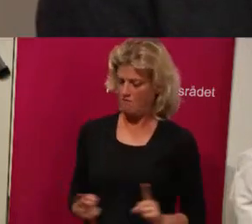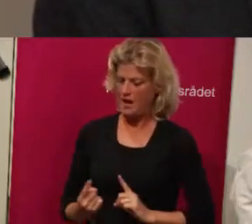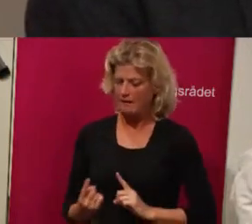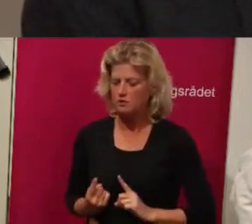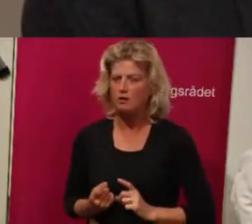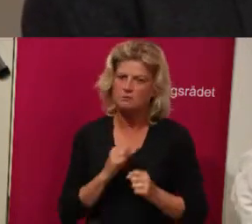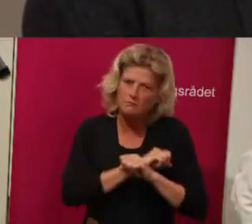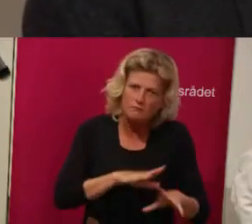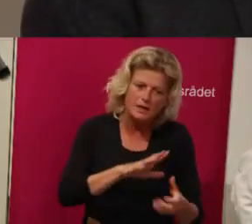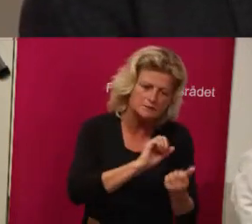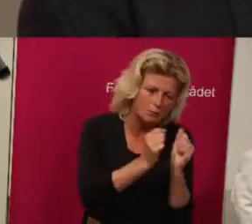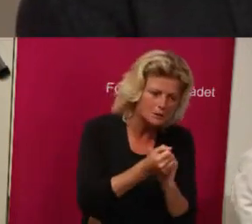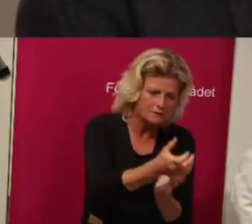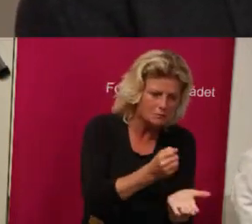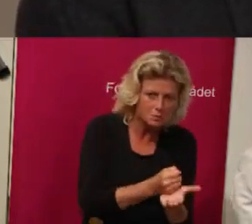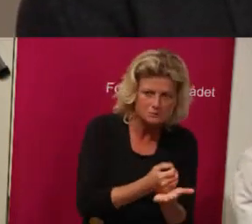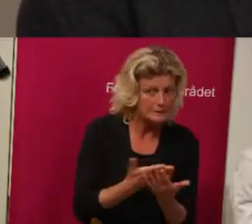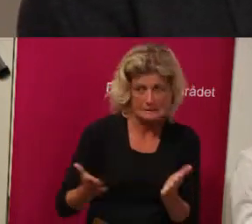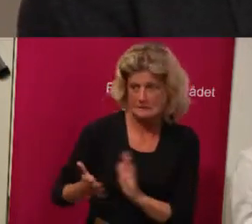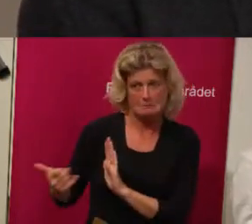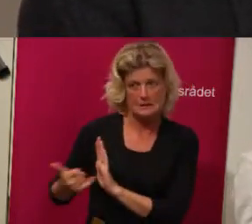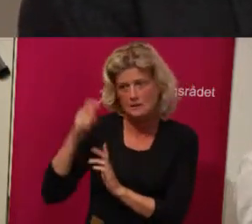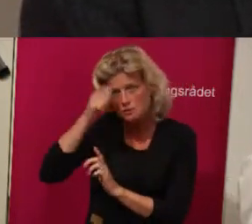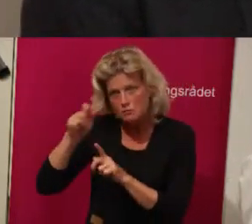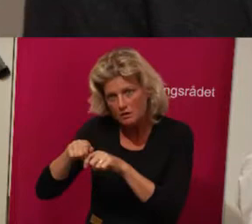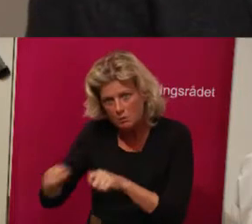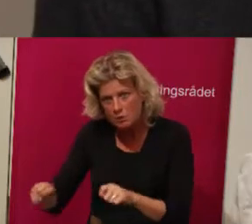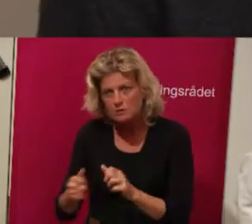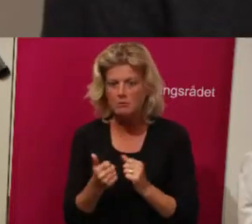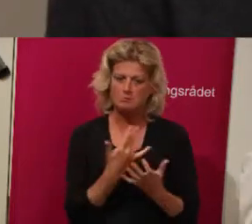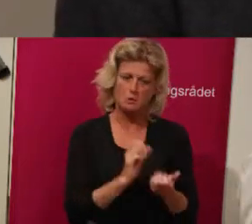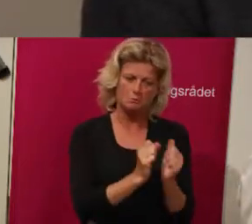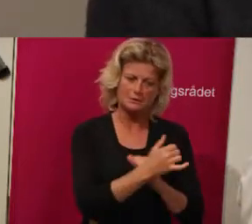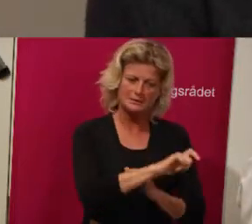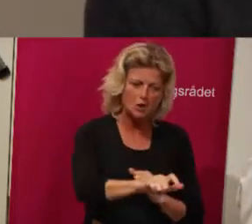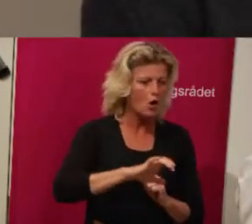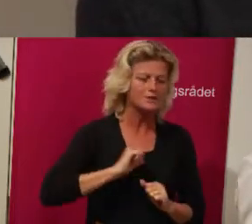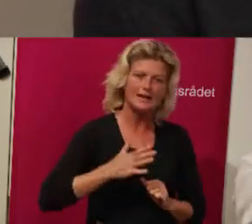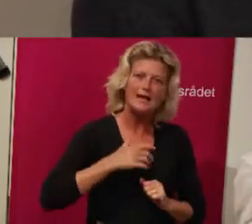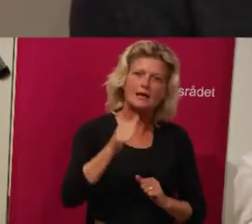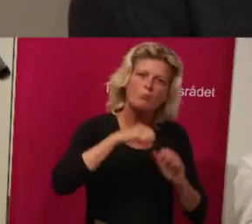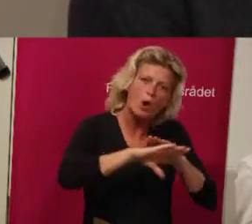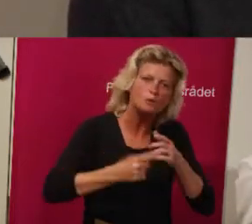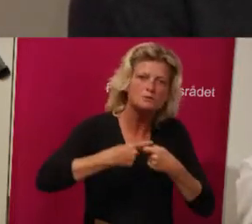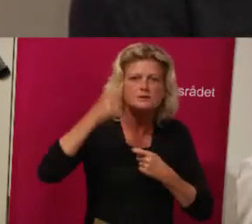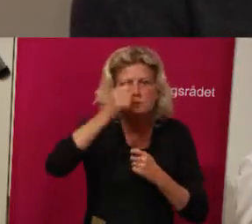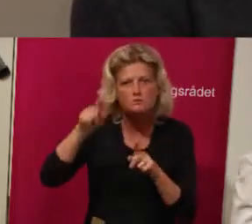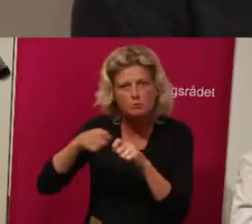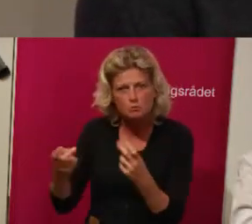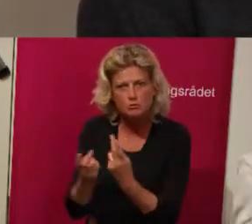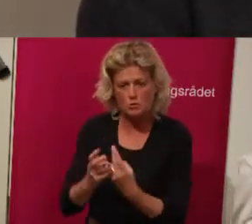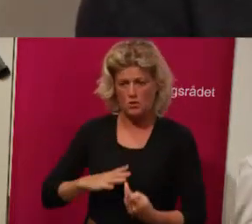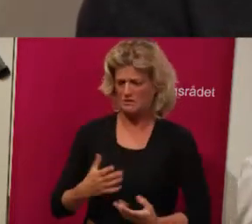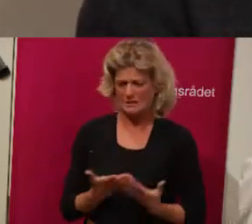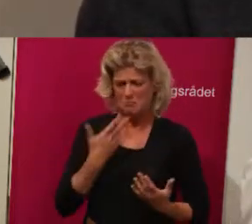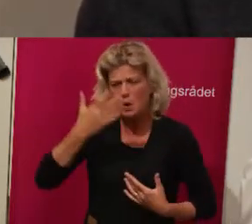flesta politiska partier är visserligen med i studieförbund. Men väldigt många politiker har inte den bakgrunden och känner inte riktigt till det. Och då måste